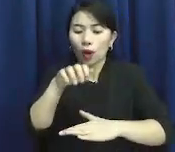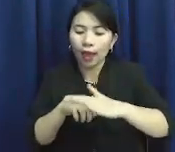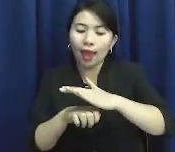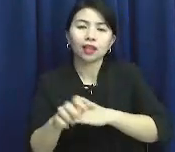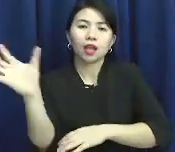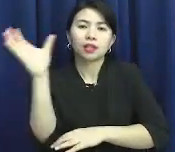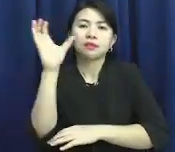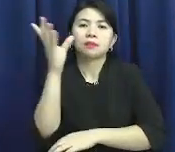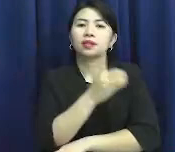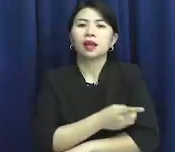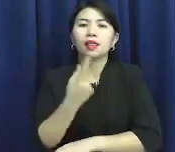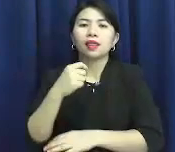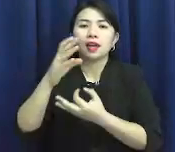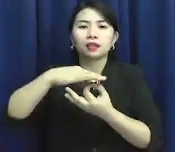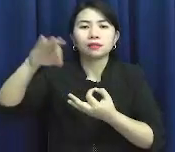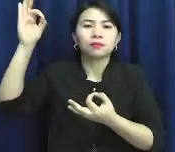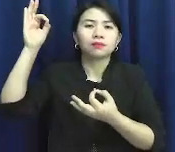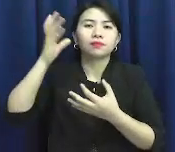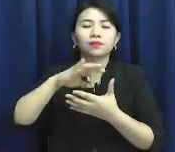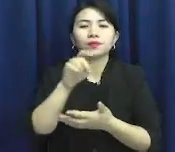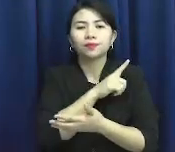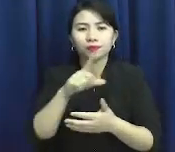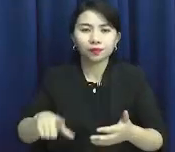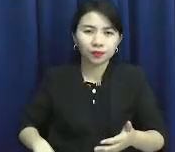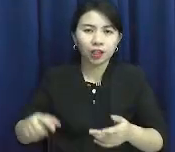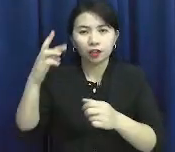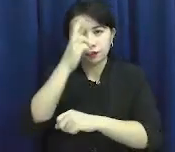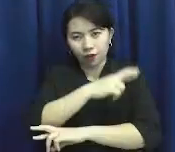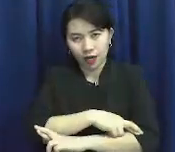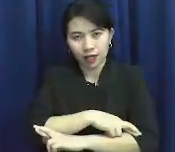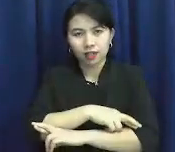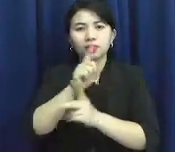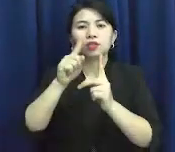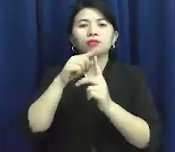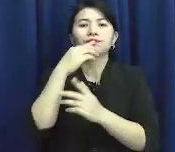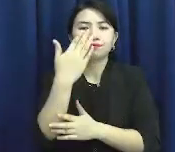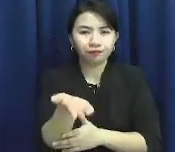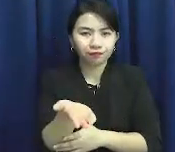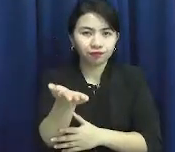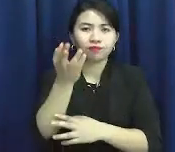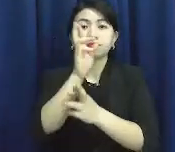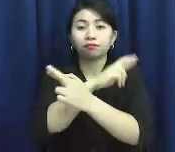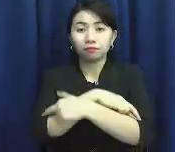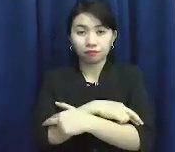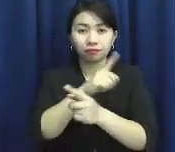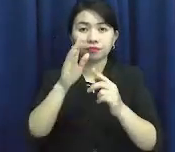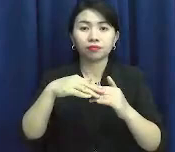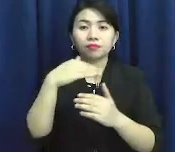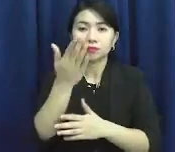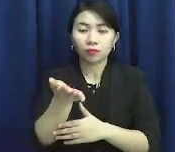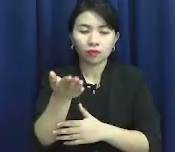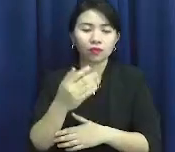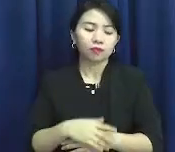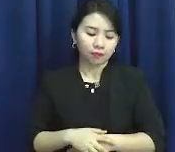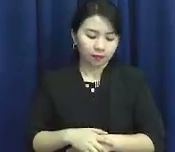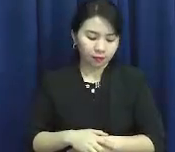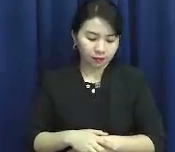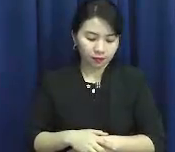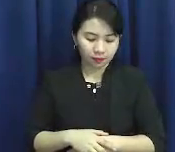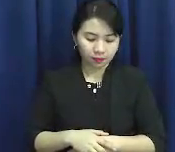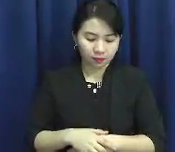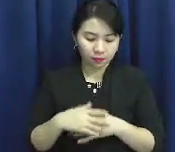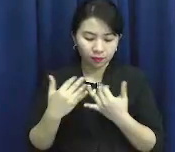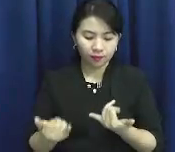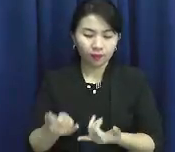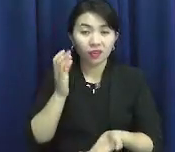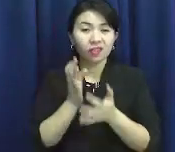the Spirit of the Lord rests upon you. Napaka-importante yan, young people. I'm telling you, pag sumala pa